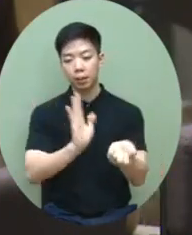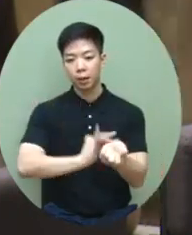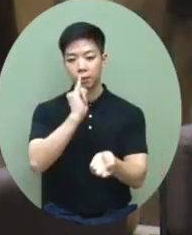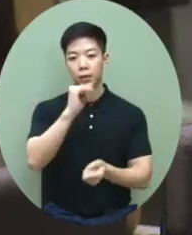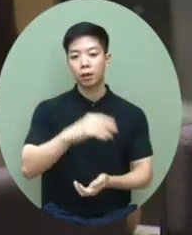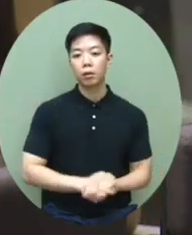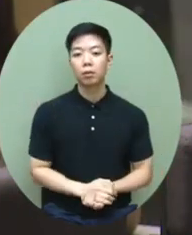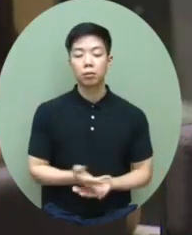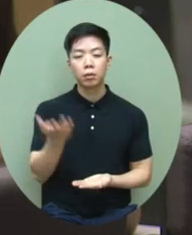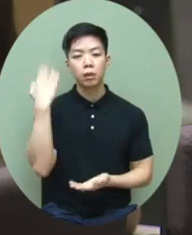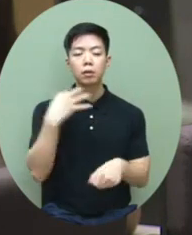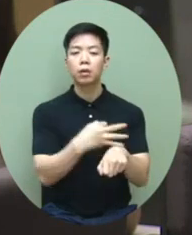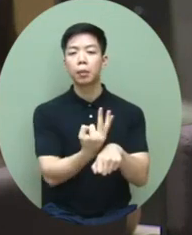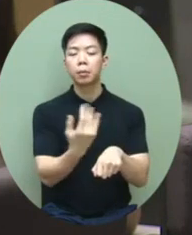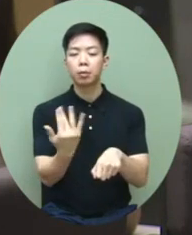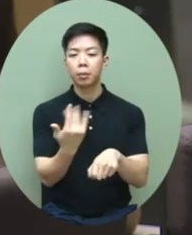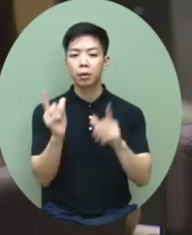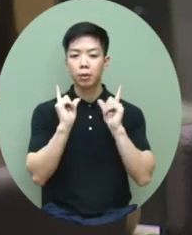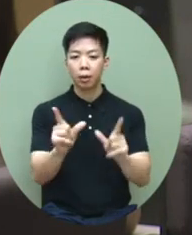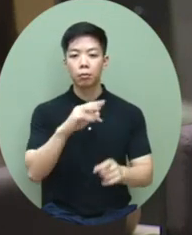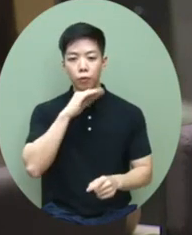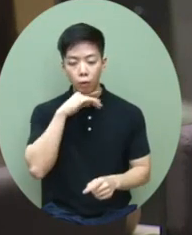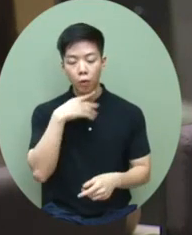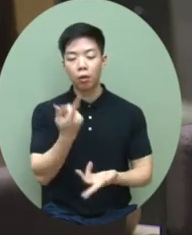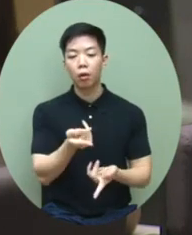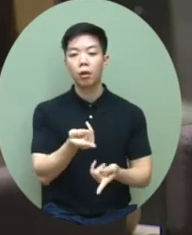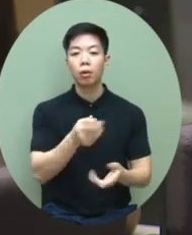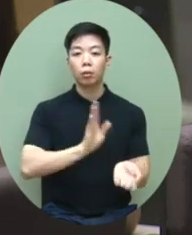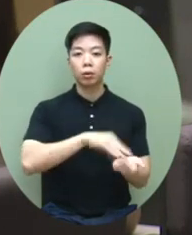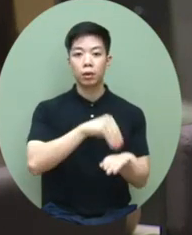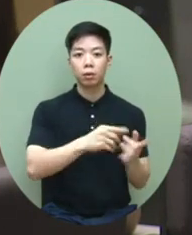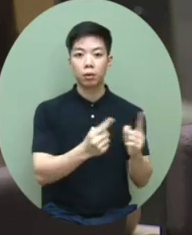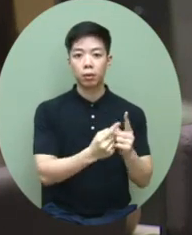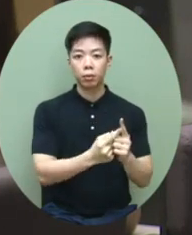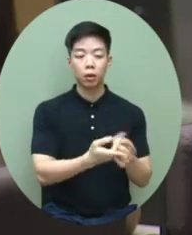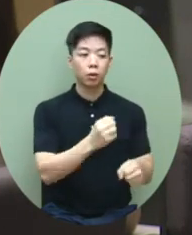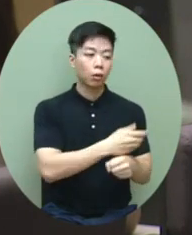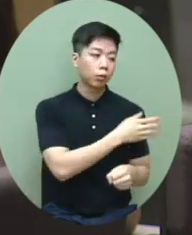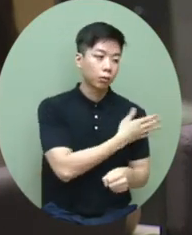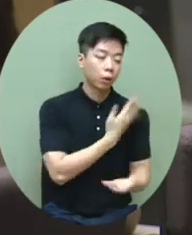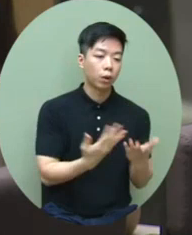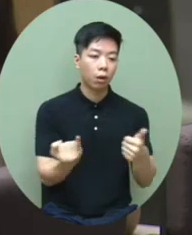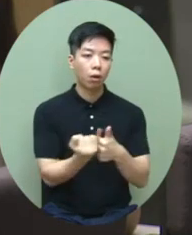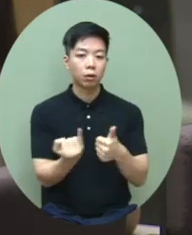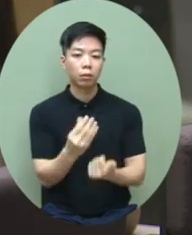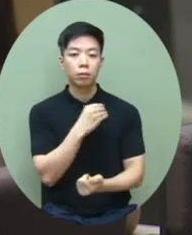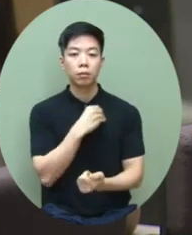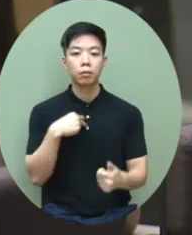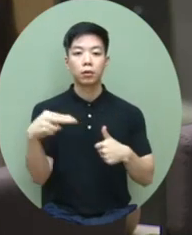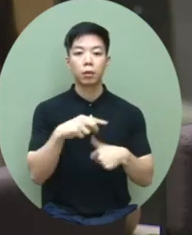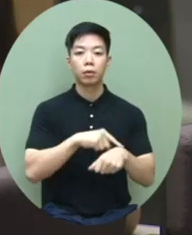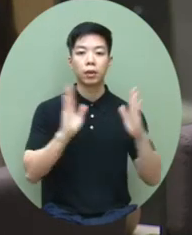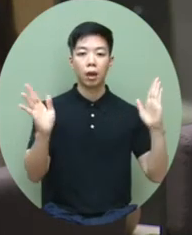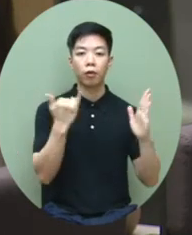左右嘅回應就話，如果皇馬人士係喺該等處所嘅員工、教職員或者學生，可以喺醫學監察期間翻工翻學